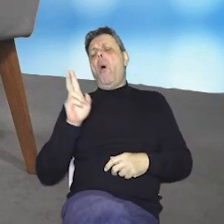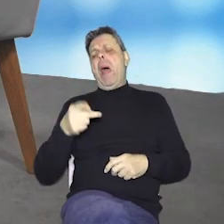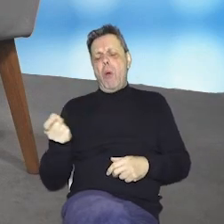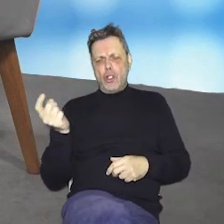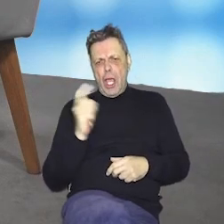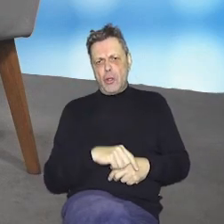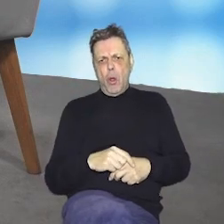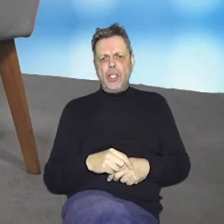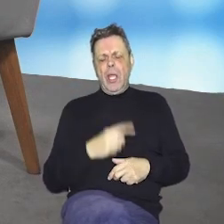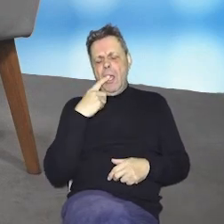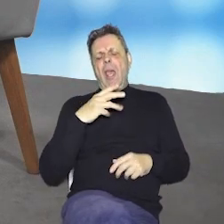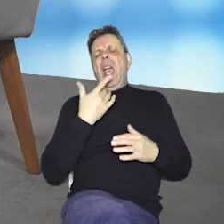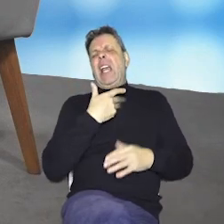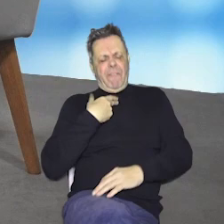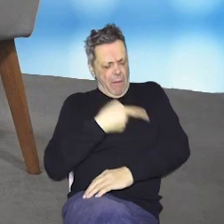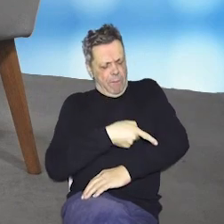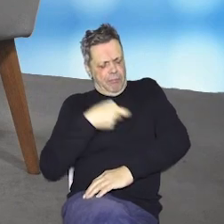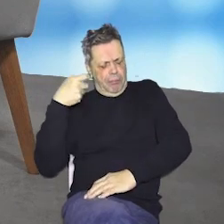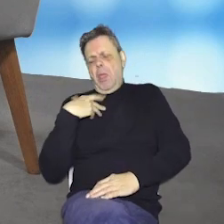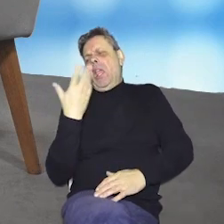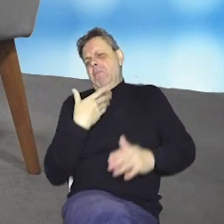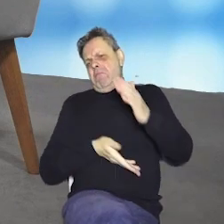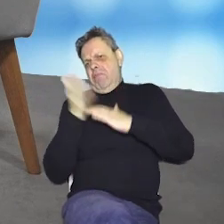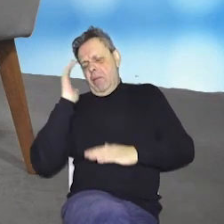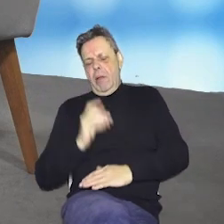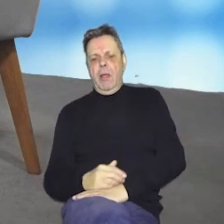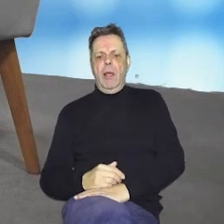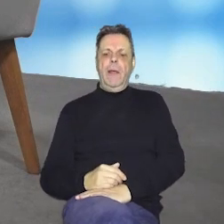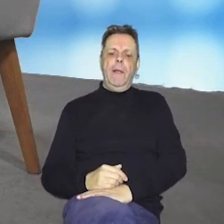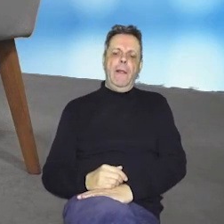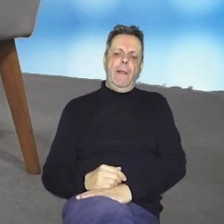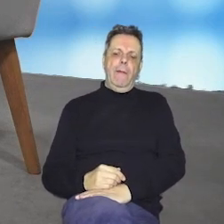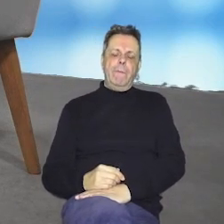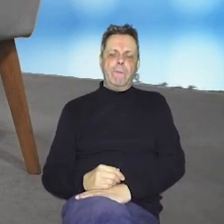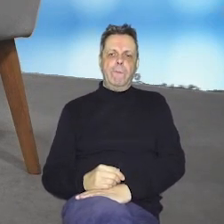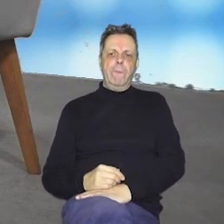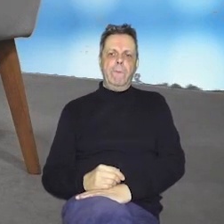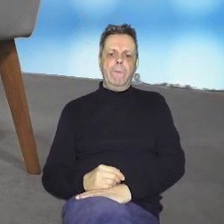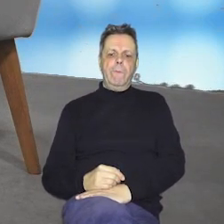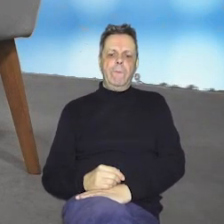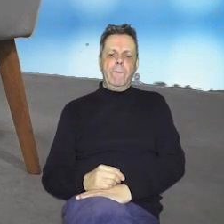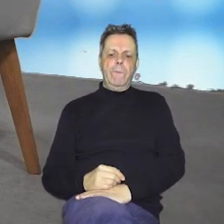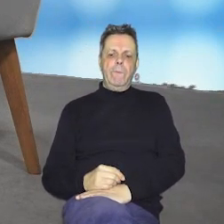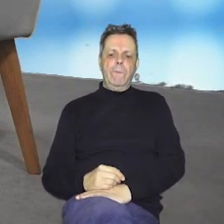doći, bude se napila krvi, bude sretna i zadovoljna otišla. Jel? A jedan od poznatijih je, recimo,